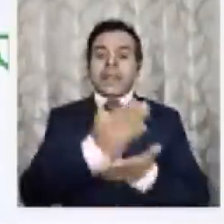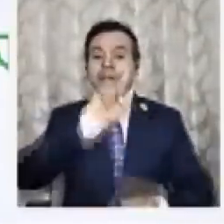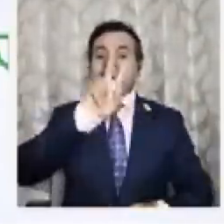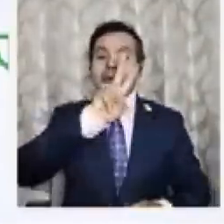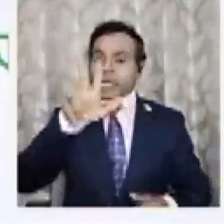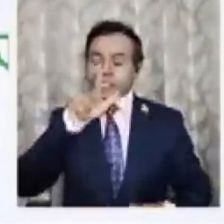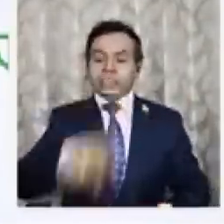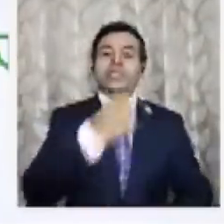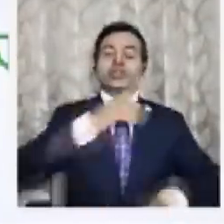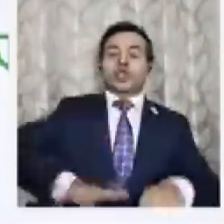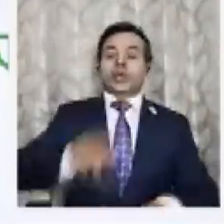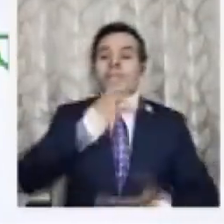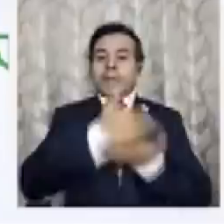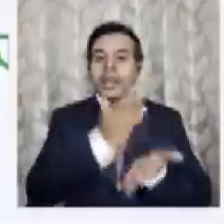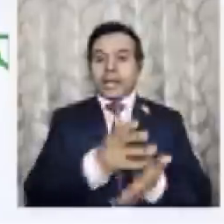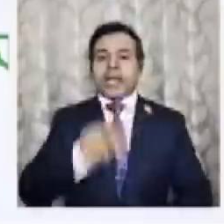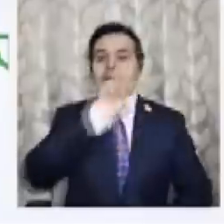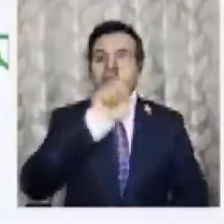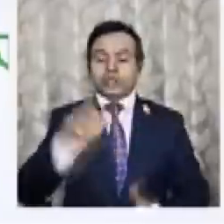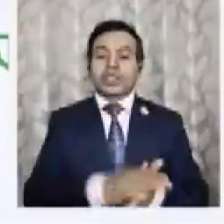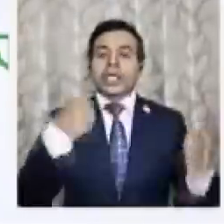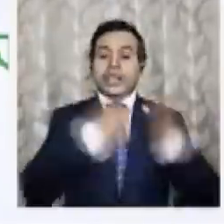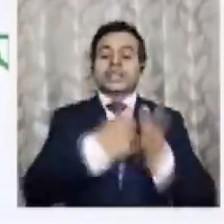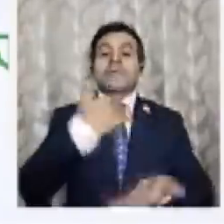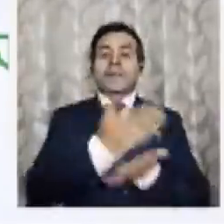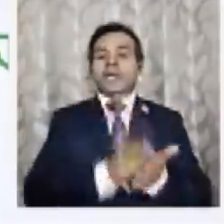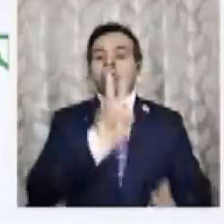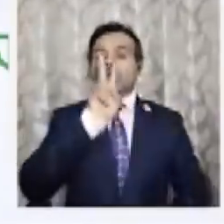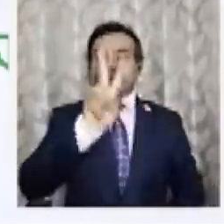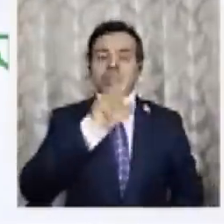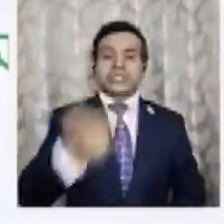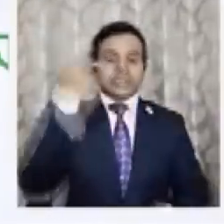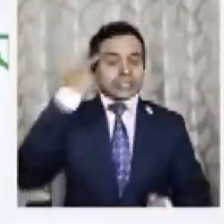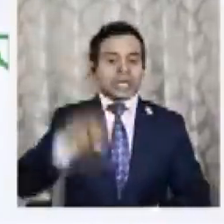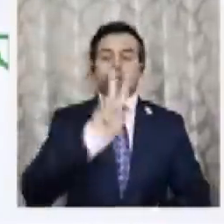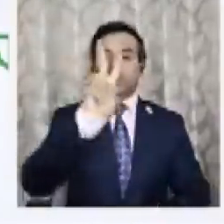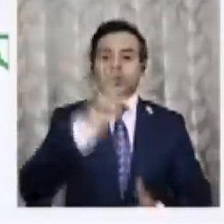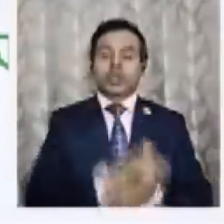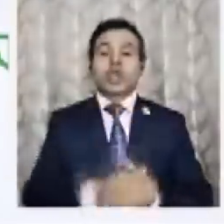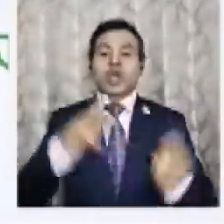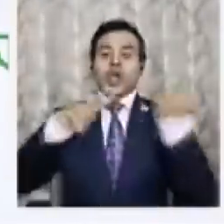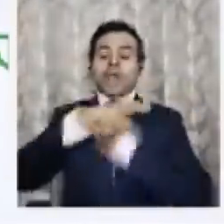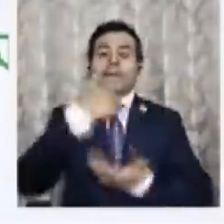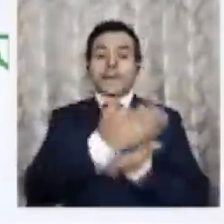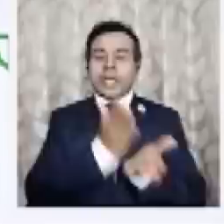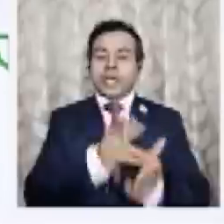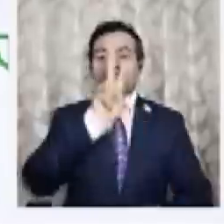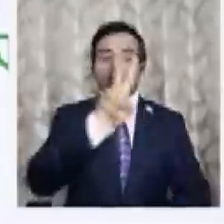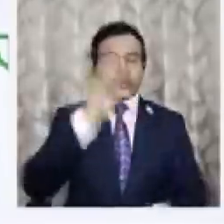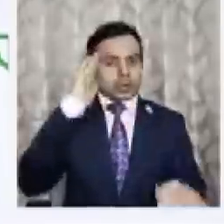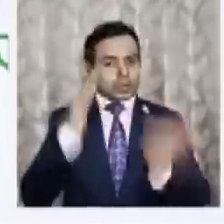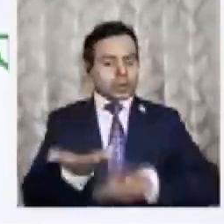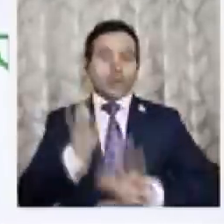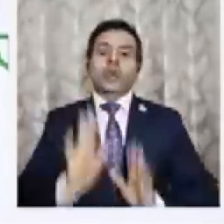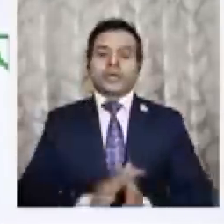বিভাগ ভিত্তিক দেখা যায় ঢাকা বিভাগে 28 জন, চট্টগ্রাম বিভাগে 11 জন, রাজশাহী বিভাগে 2 জন, সিলেট বিভাগে 2 জন, রংপুর